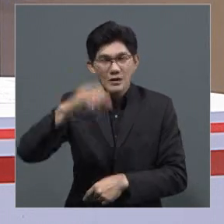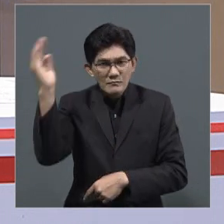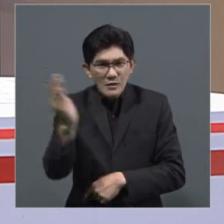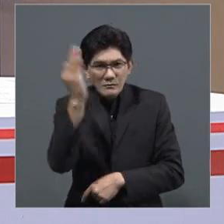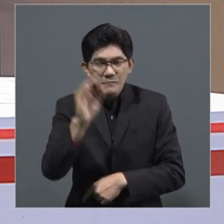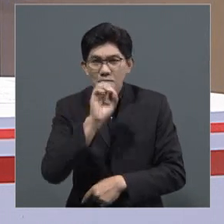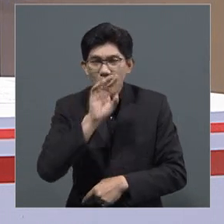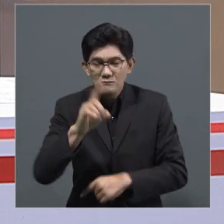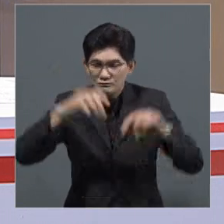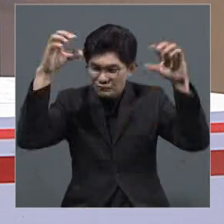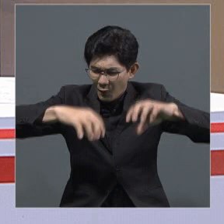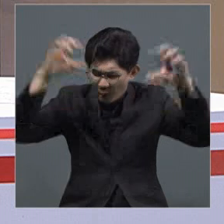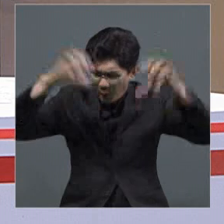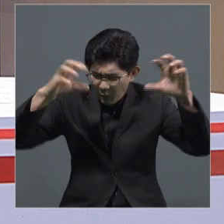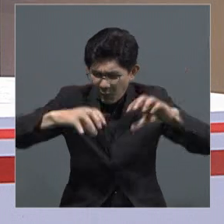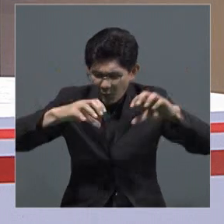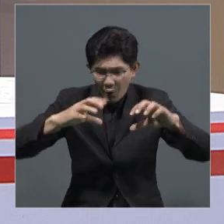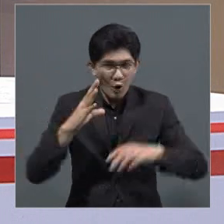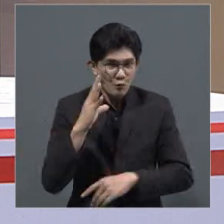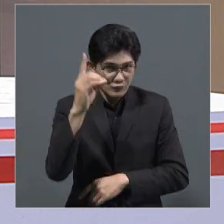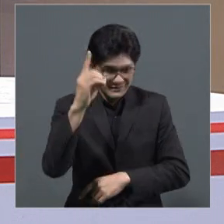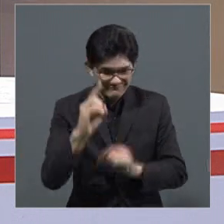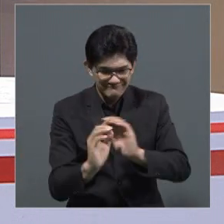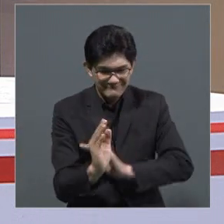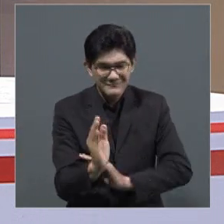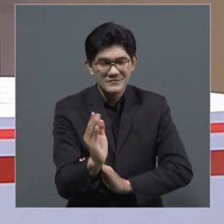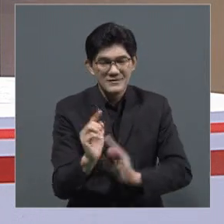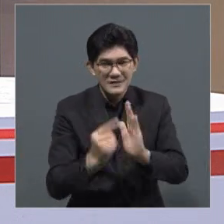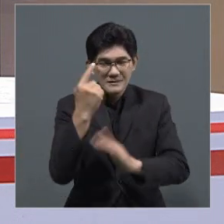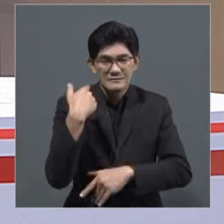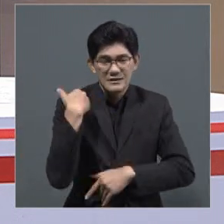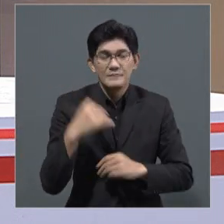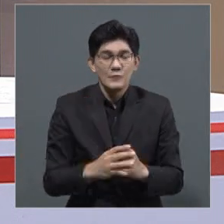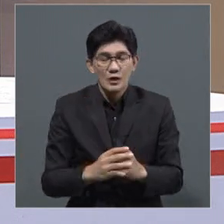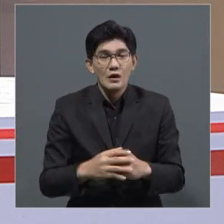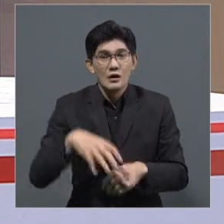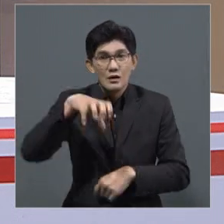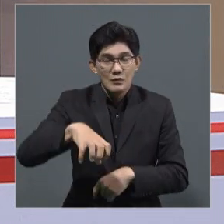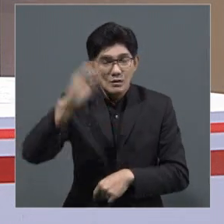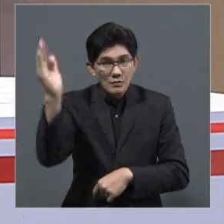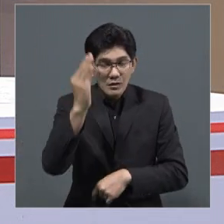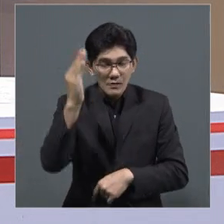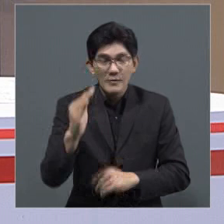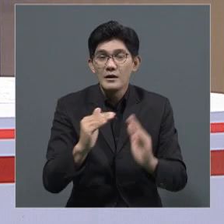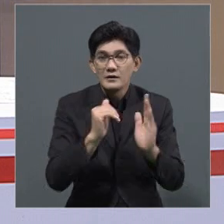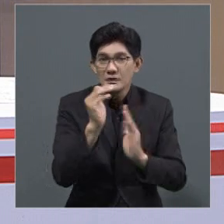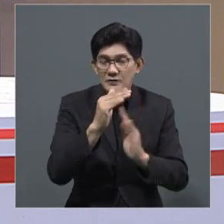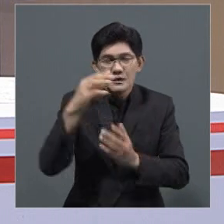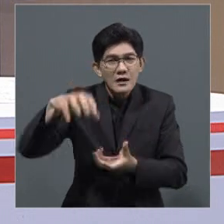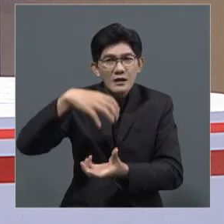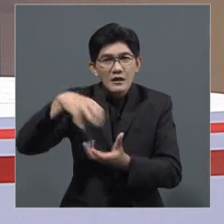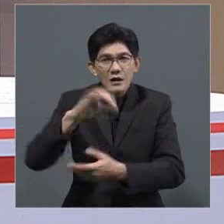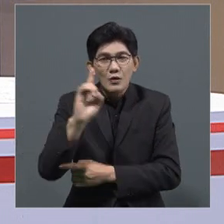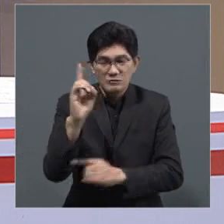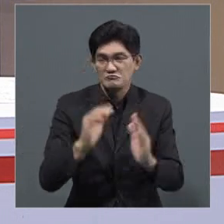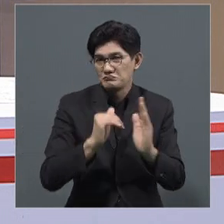มาเลยนะครับว่าจะมีฝนตกหนักนะตั้งแต่วันพรุ่งนี้ไปเลยนะครับทางศูนย์อุตุนิยมวิทยานะครับภาคเหนือเนี่ยได้มีการรายงานมาเลยว่า